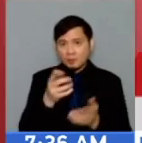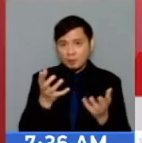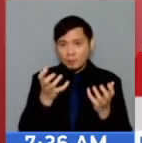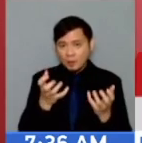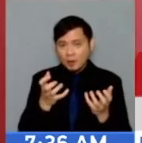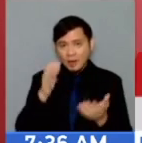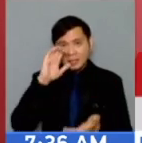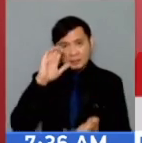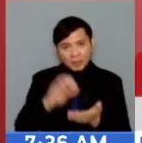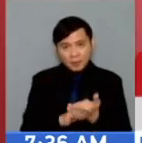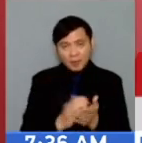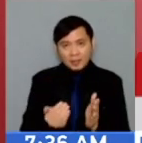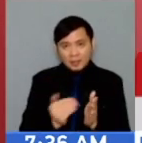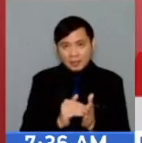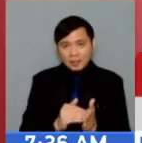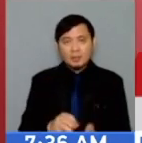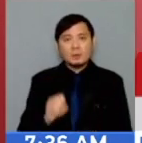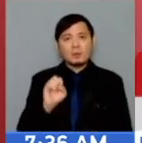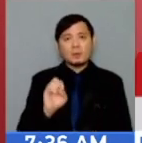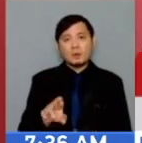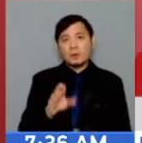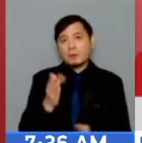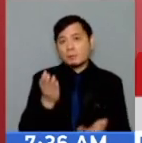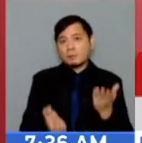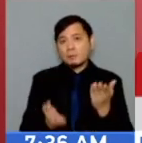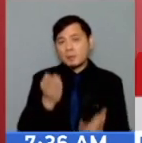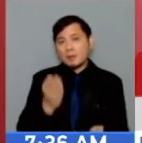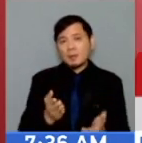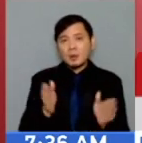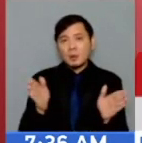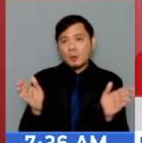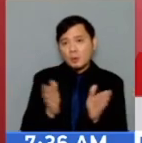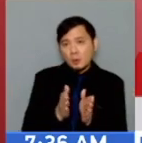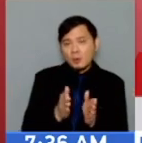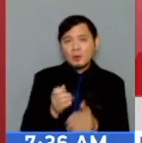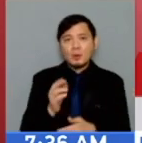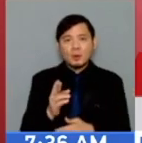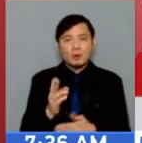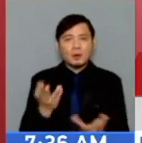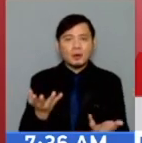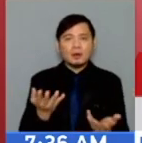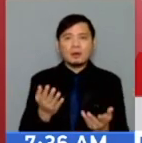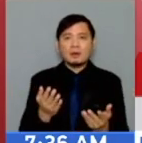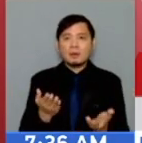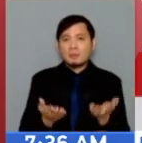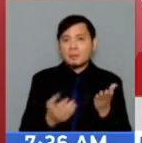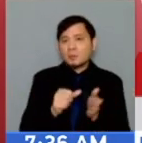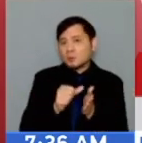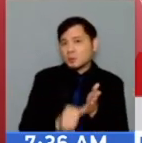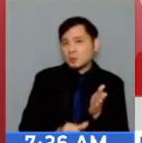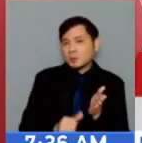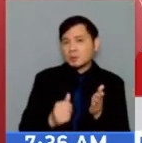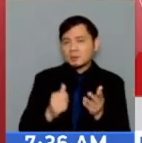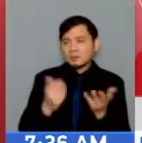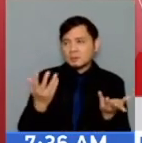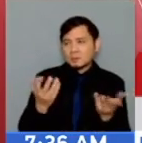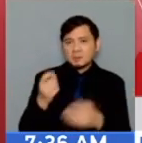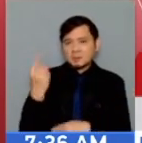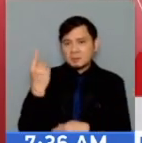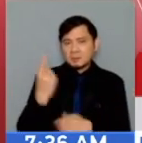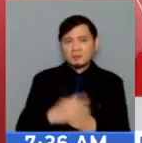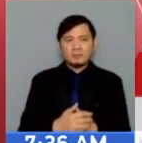may bahala ka pang mag-reduce o magpabata ng kaanyuhan. And she would always say laughingly, ay